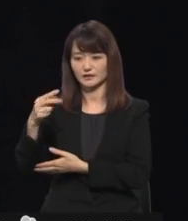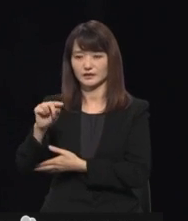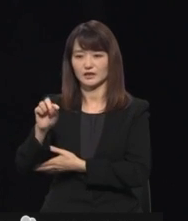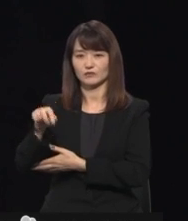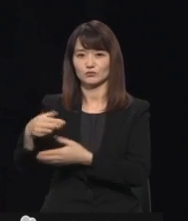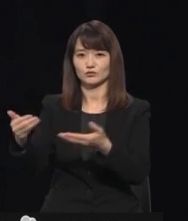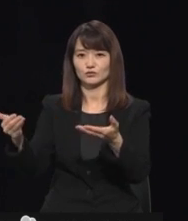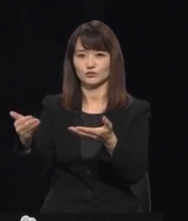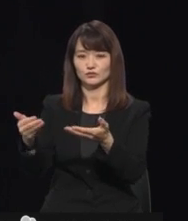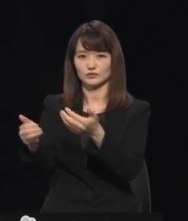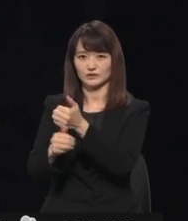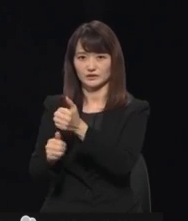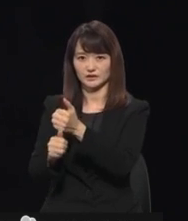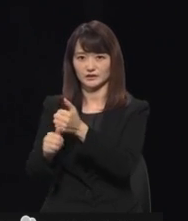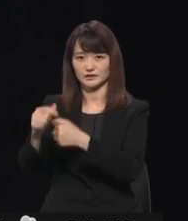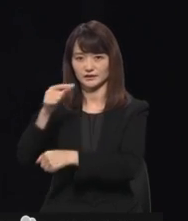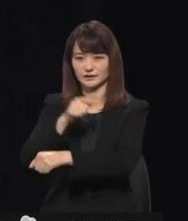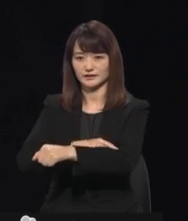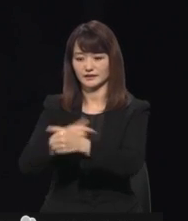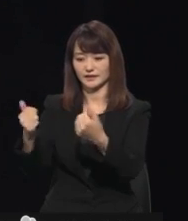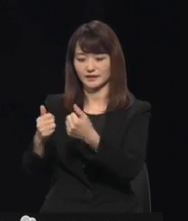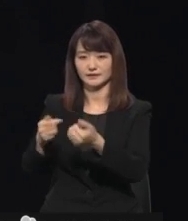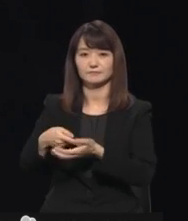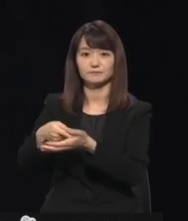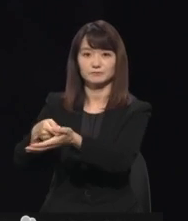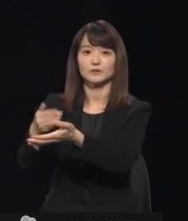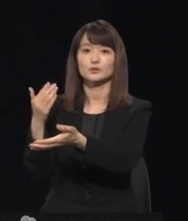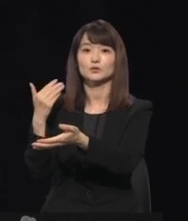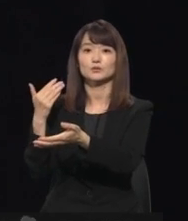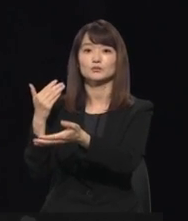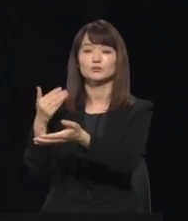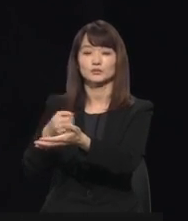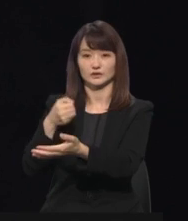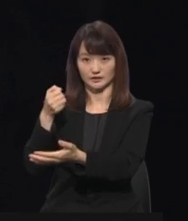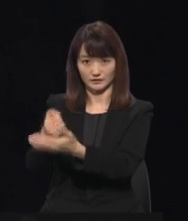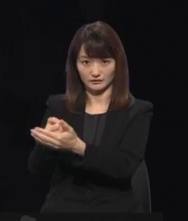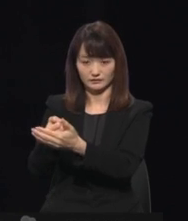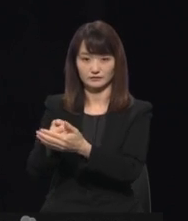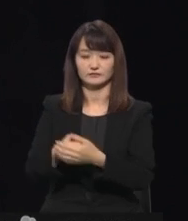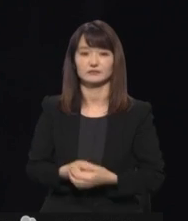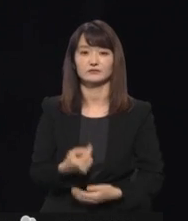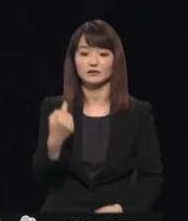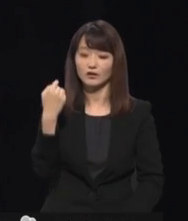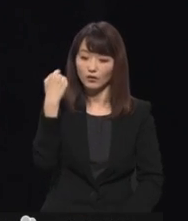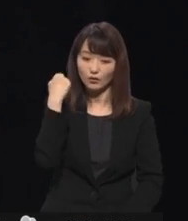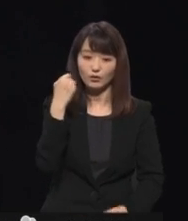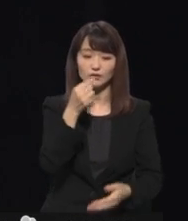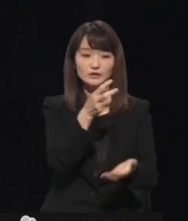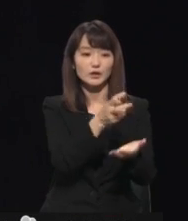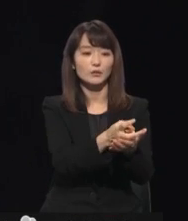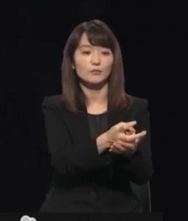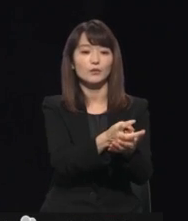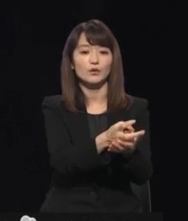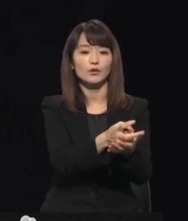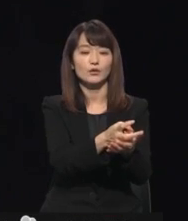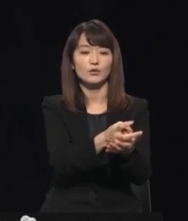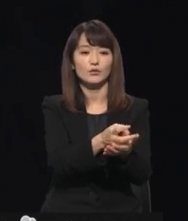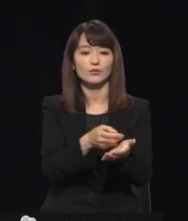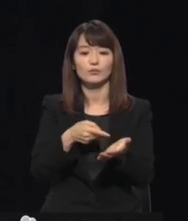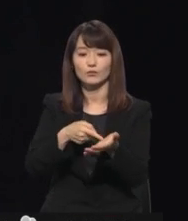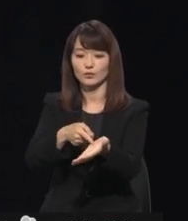4회 같은 그런 문 건데요 방문이 올렸는데 조금 전에 1개월이 됐습니다 그런데 문제는 어제 부결된 걸 가지고 그러니까